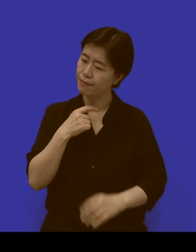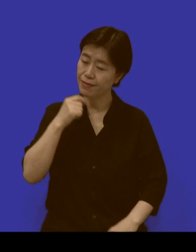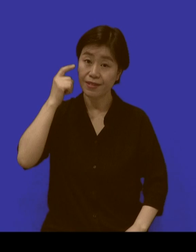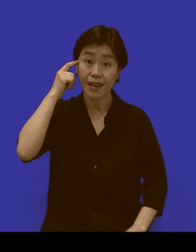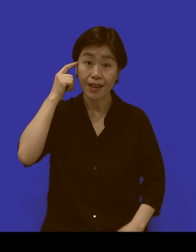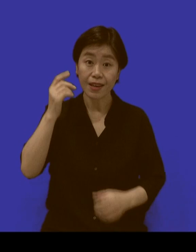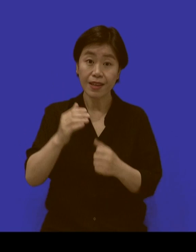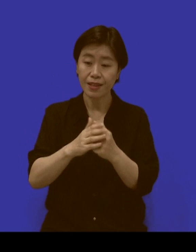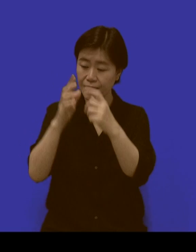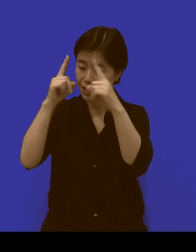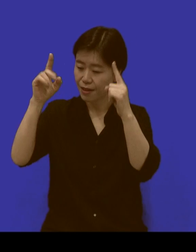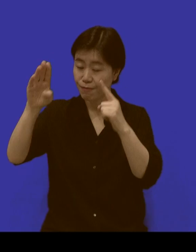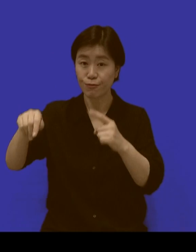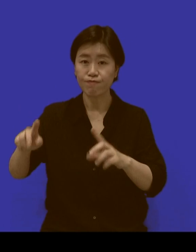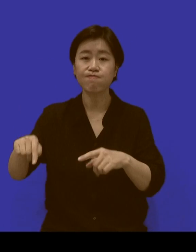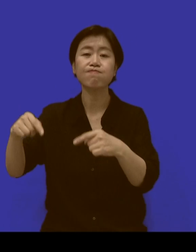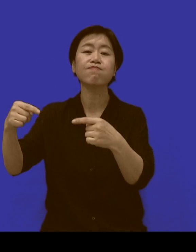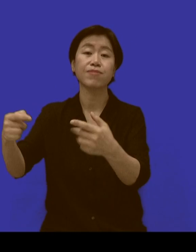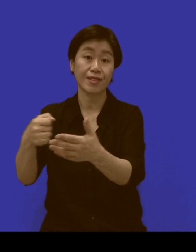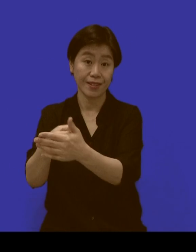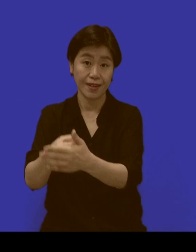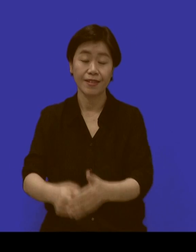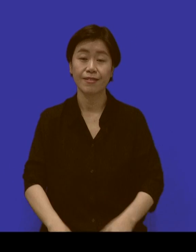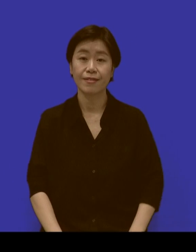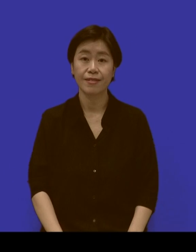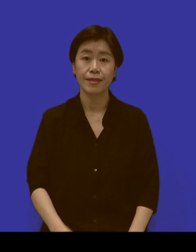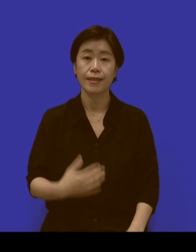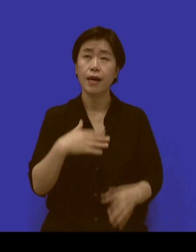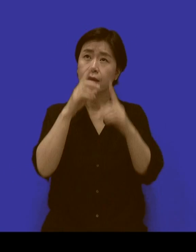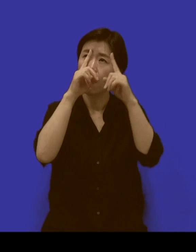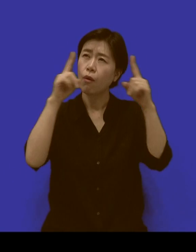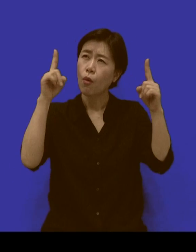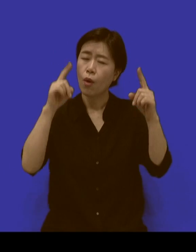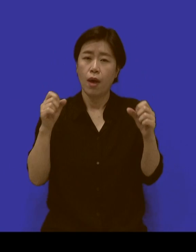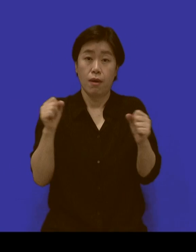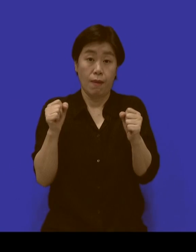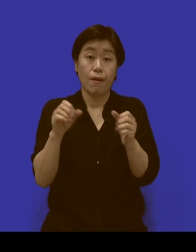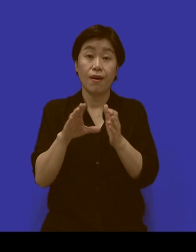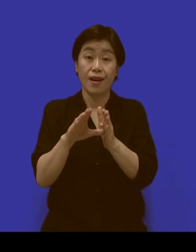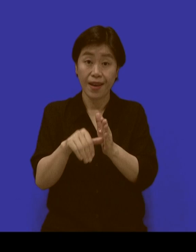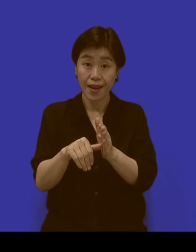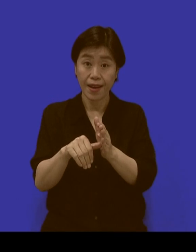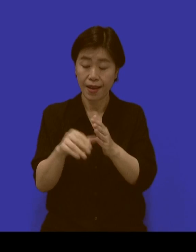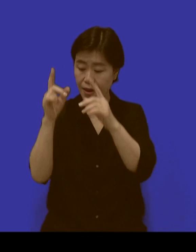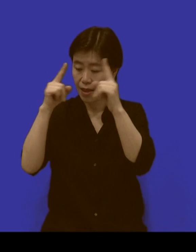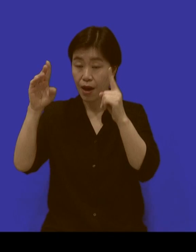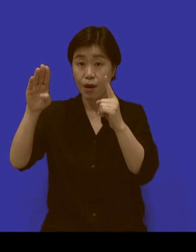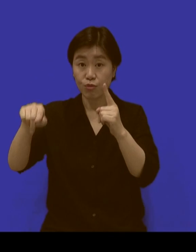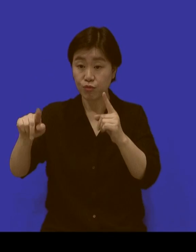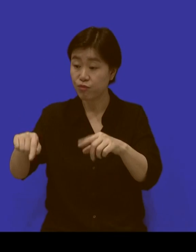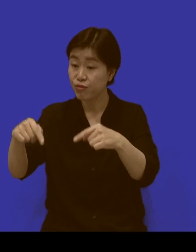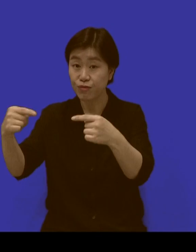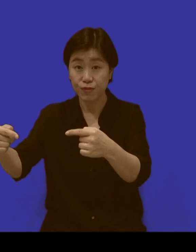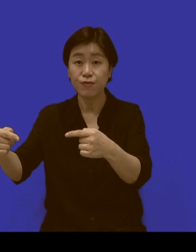한번 나가봐야겠다. 그래서 대학교 1학년 겨울 때 대학부를 나가기 시작해서 그 친구들과 이제 또 친해지게 됐어요.